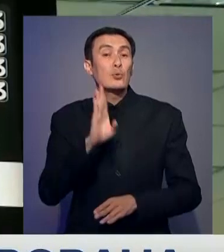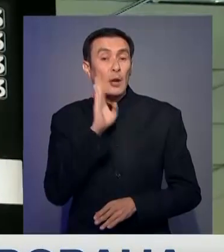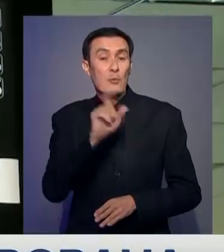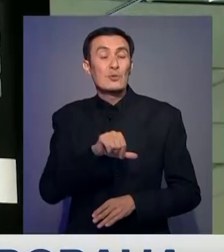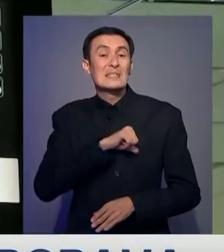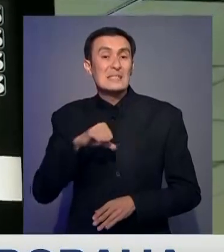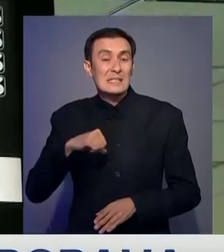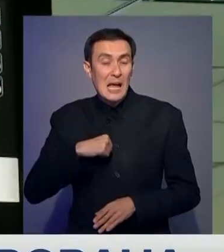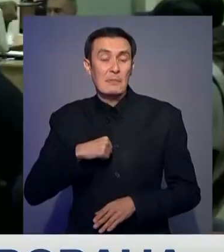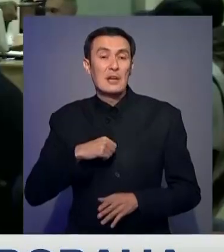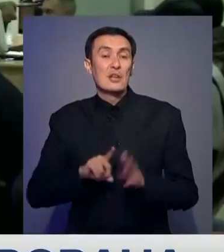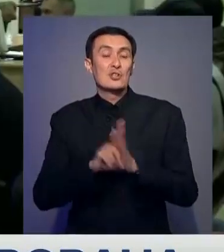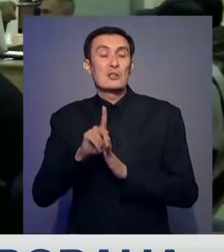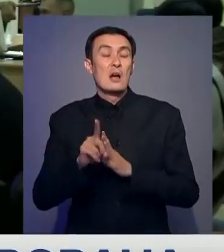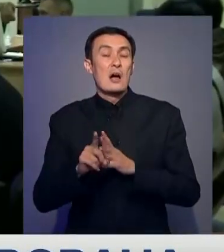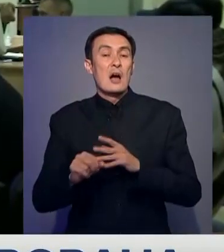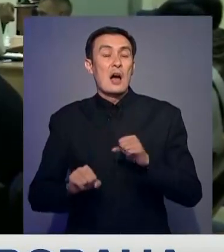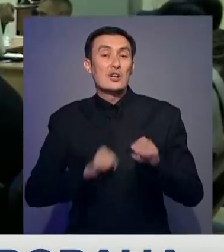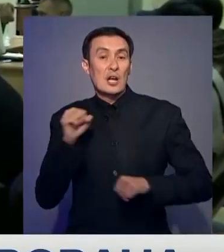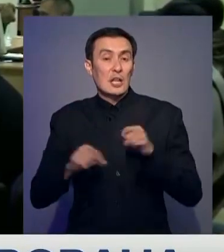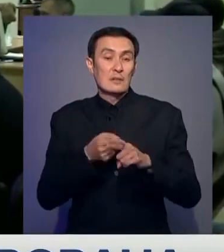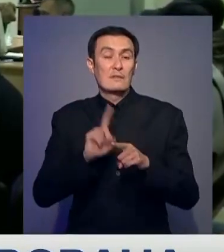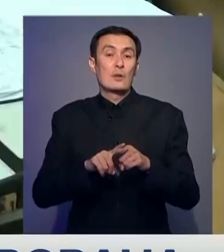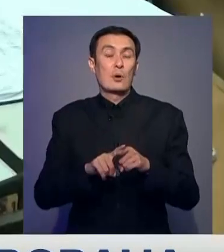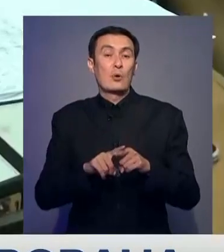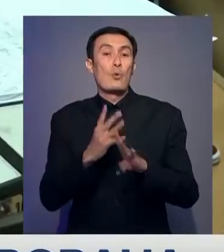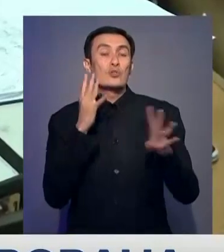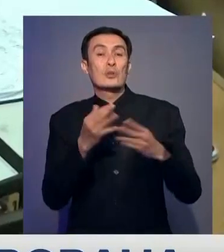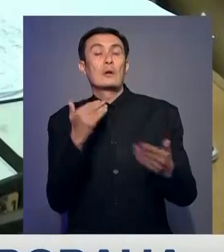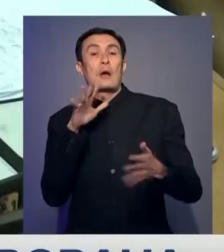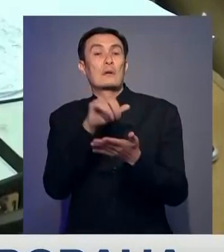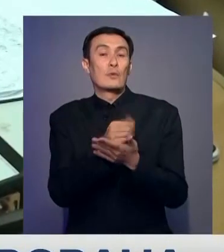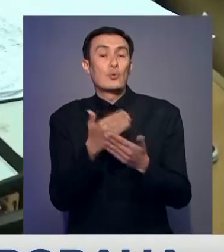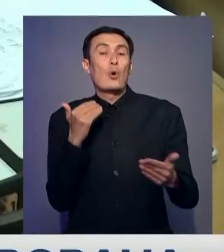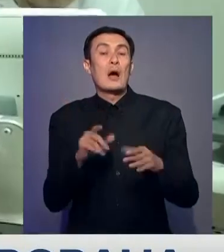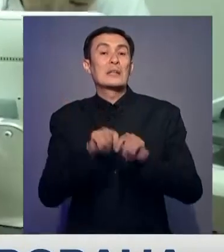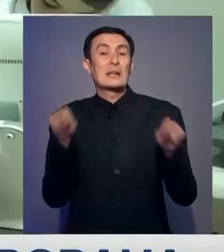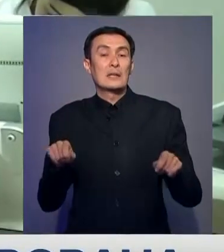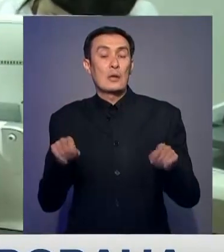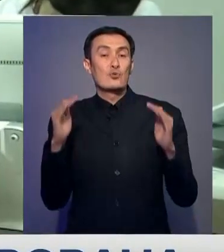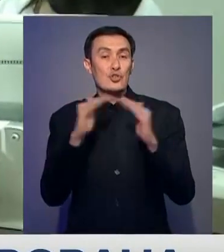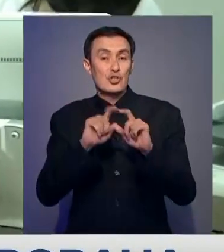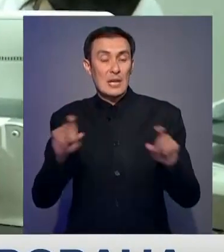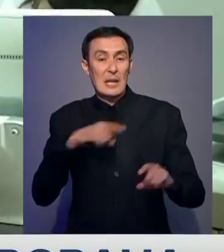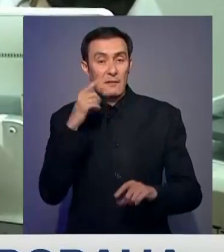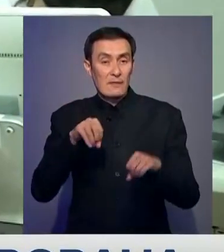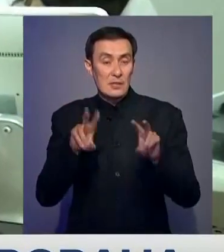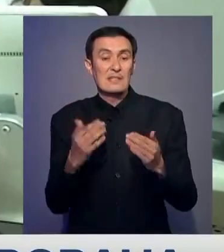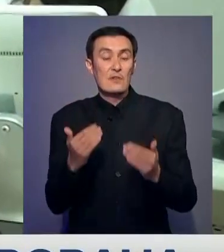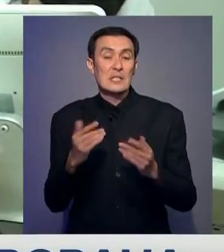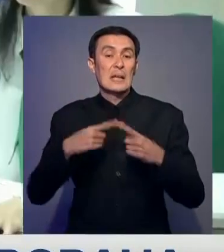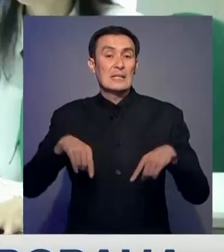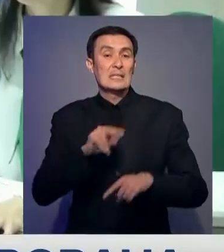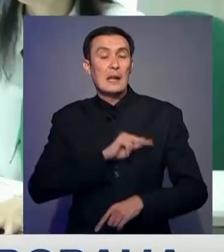Люди сами создают ажиотаж, занимаемая очередь еще до открытия госучреждения, отмечают специалисты.